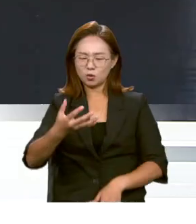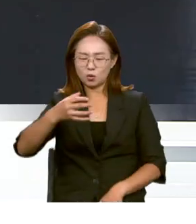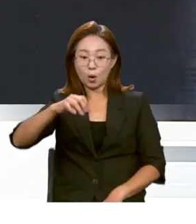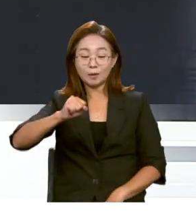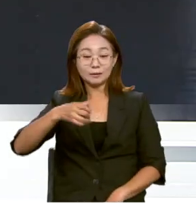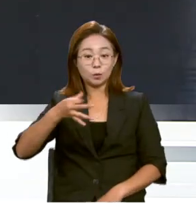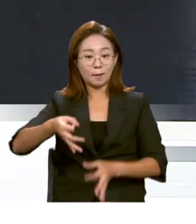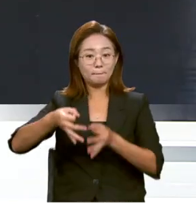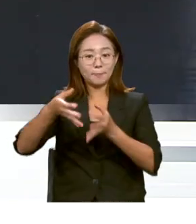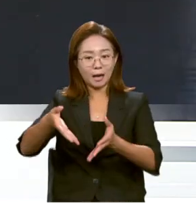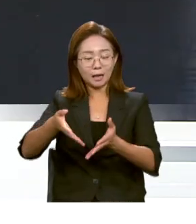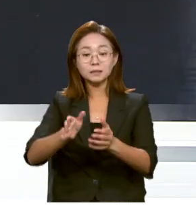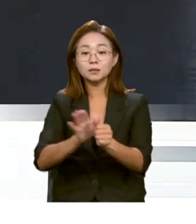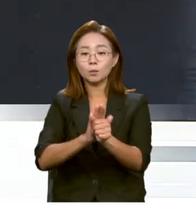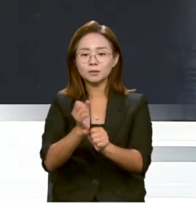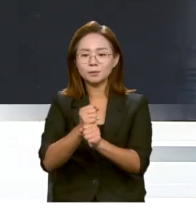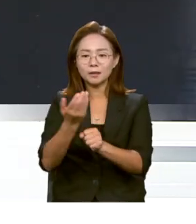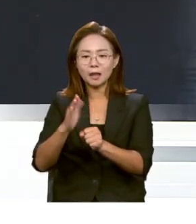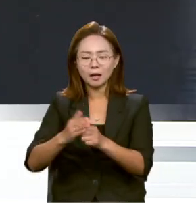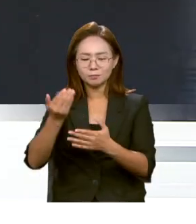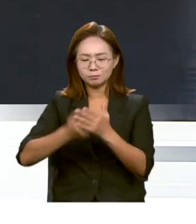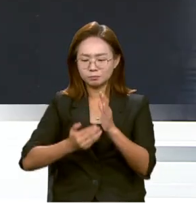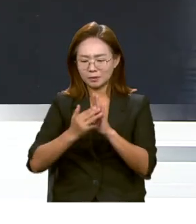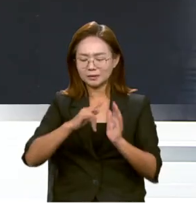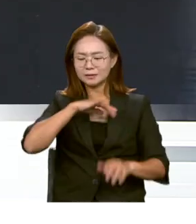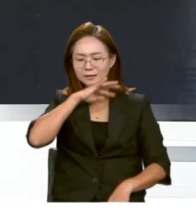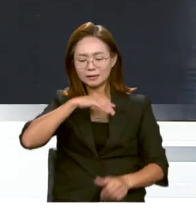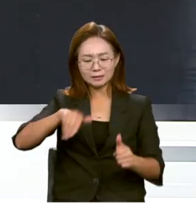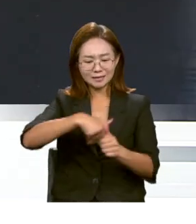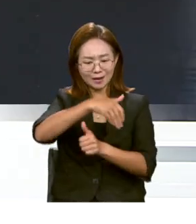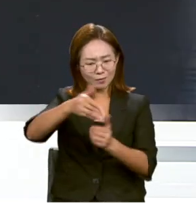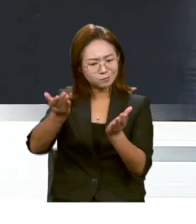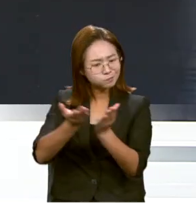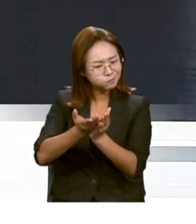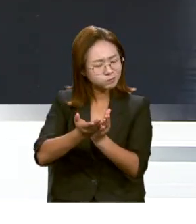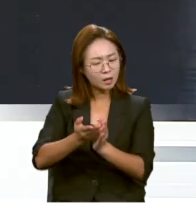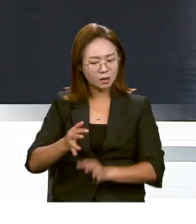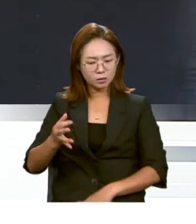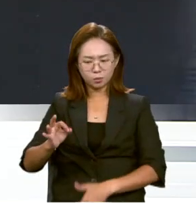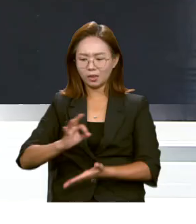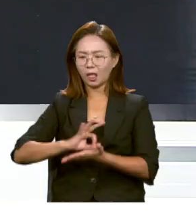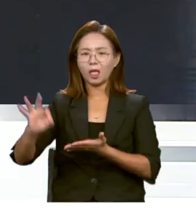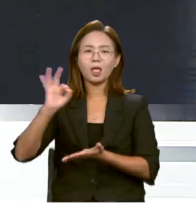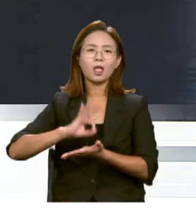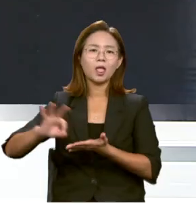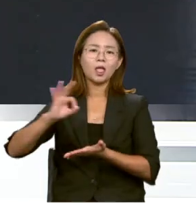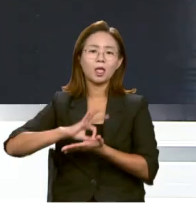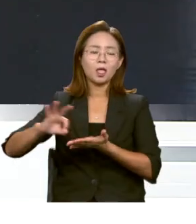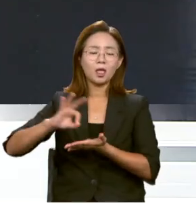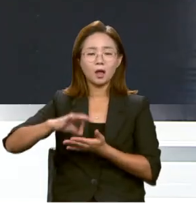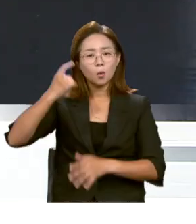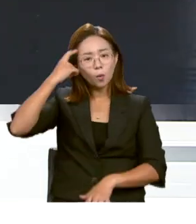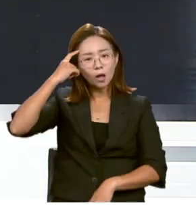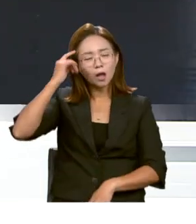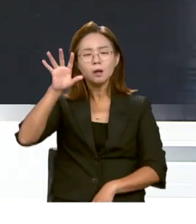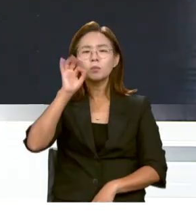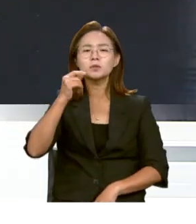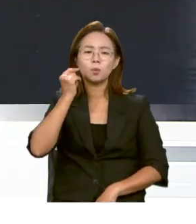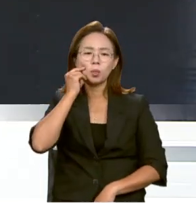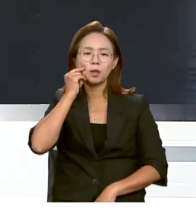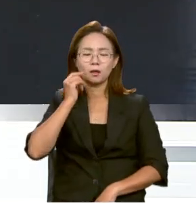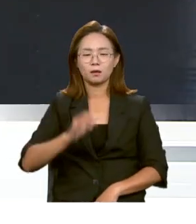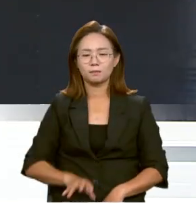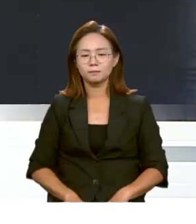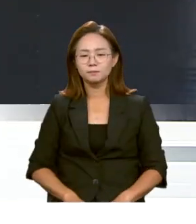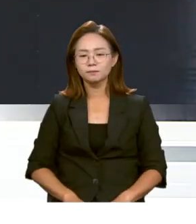서비스를 만들었는데이 생존자들의 나이와 상황을 고려하면 예산을 낭비한 건 아니냐 지적이 나오고 있습니다 김도영